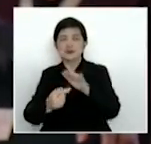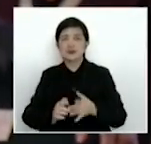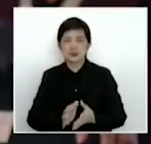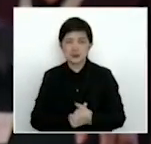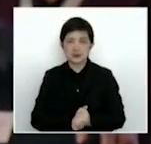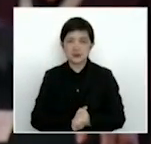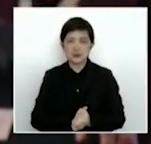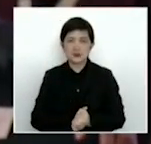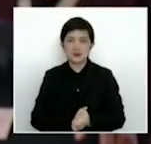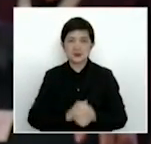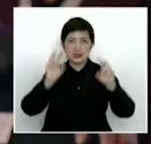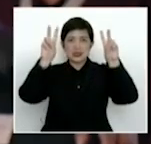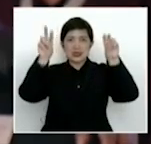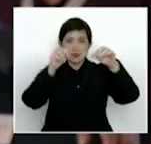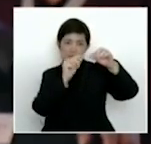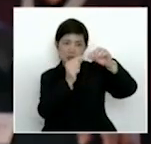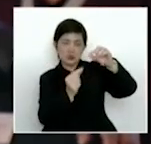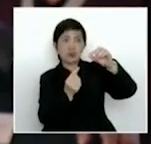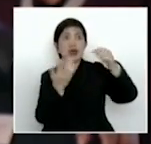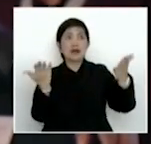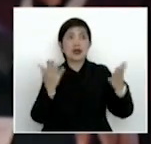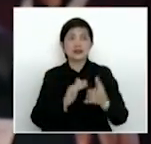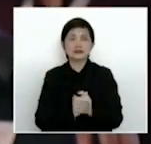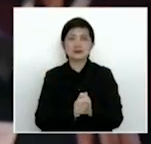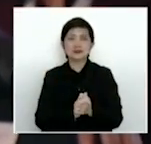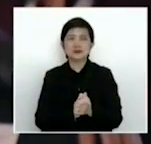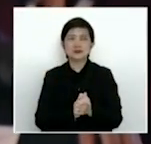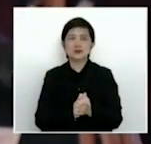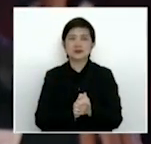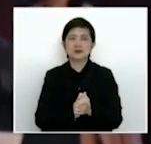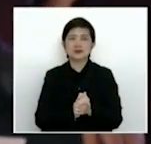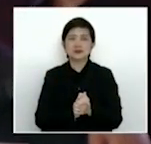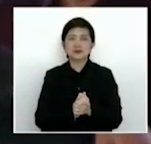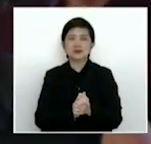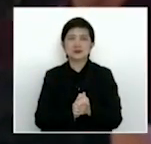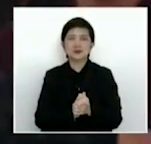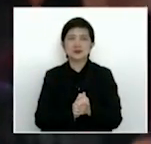semua subtema apa yang diambil oleh Prof Dr nurliah